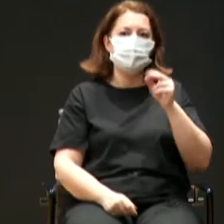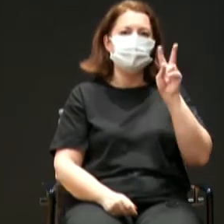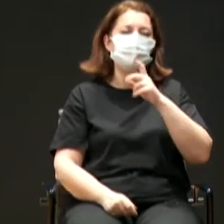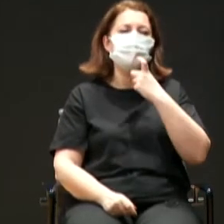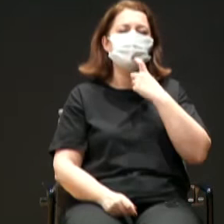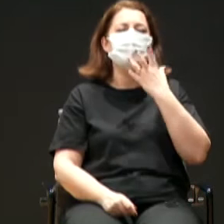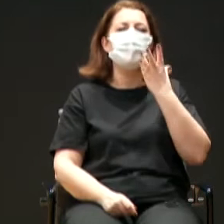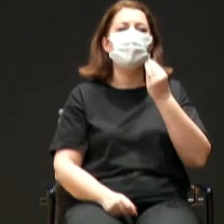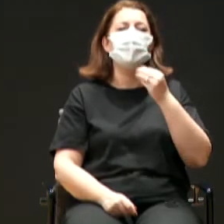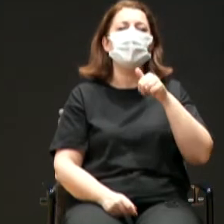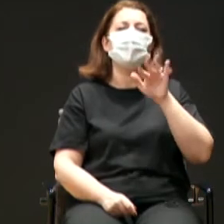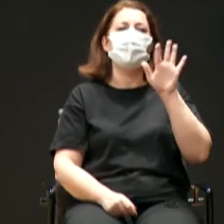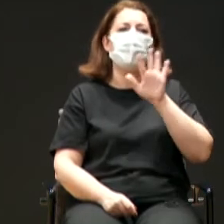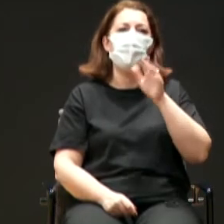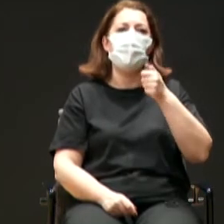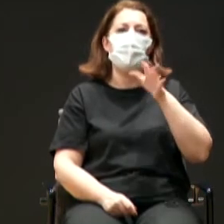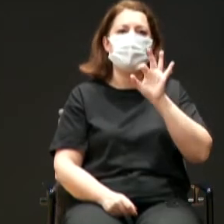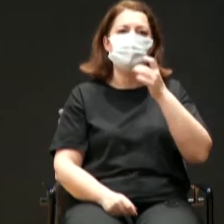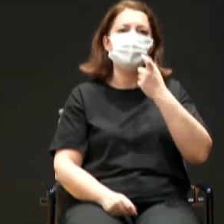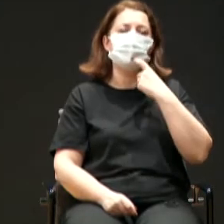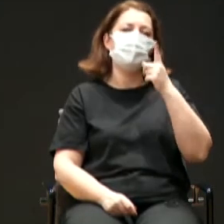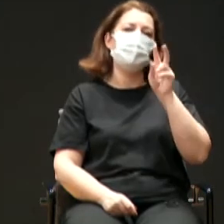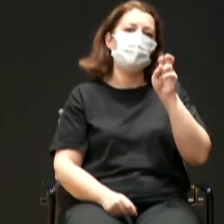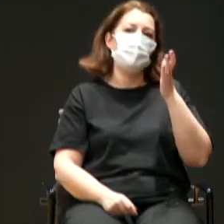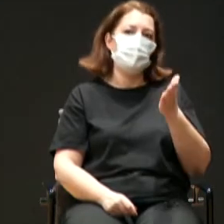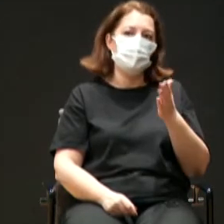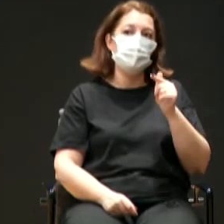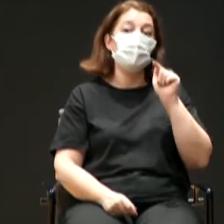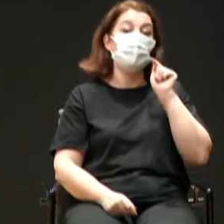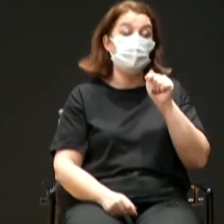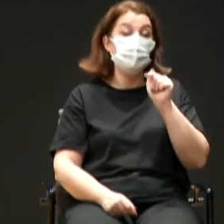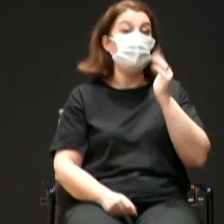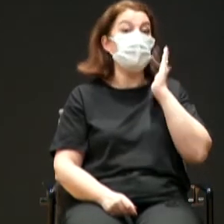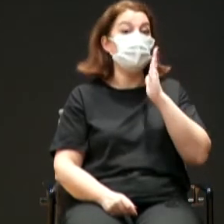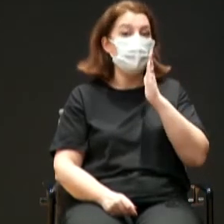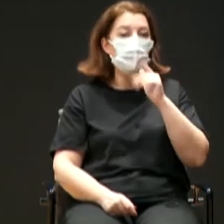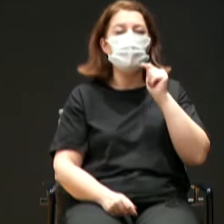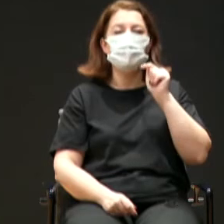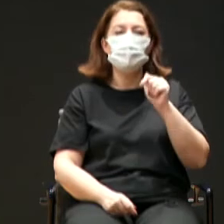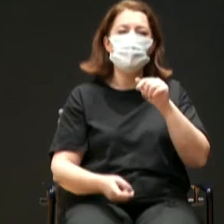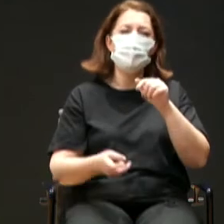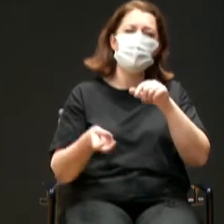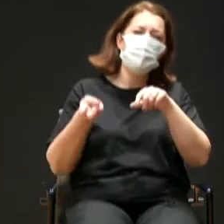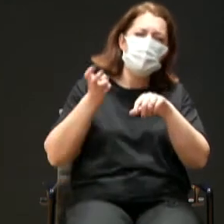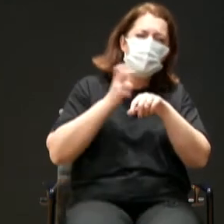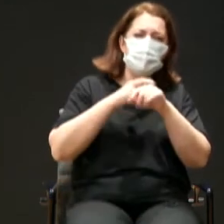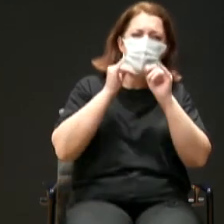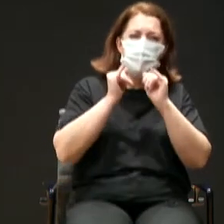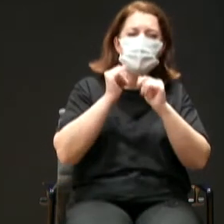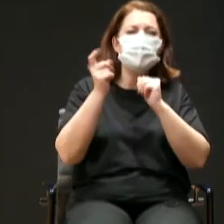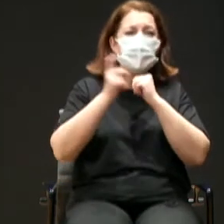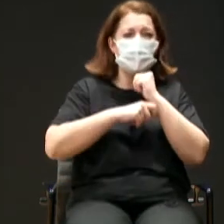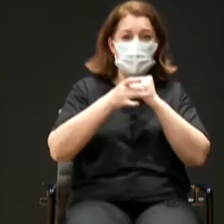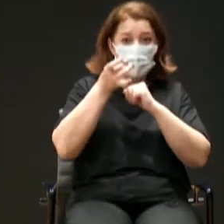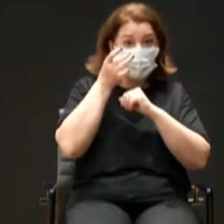olan bir olay değil. 50-60 yıllık bir mevzu. Bunun devamında bu hain terör örgütünü tespit